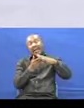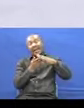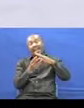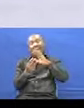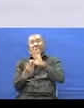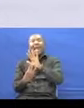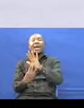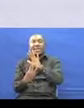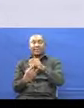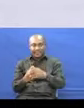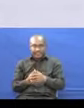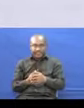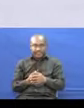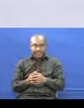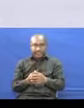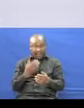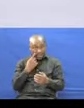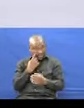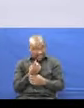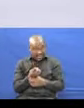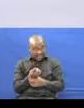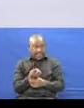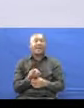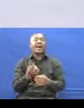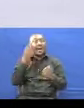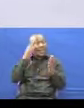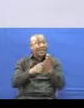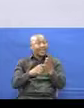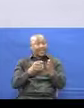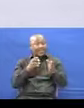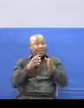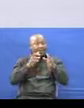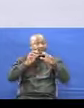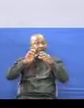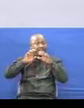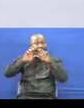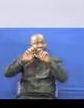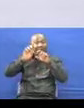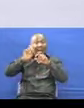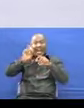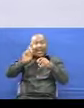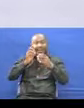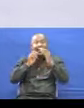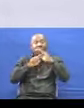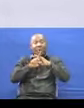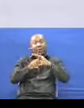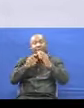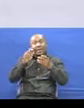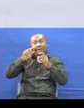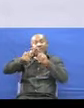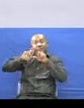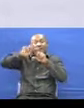1, 2, 3, 4, 5, 6, 7, 8. Yani vyote. Oho, kumbe vyumba viwili tu ndio vimewekwa kivuli katika vyumba